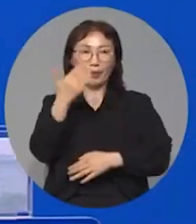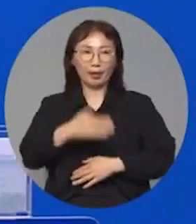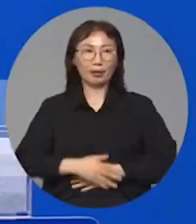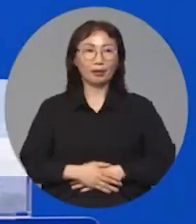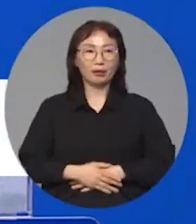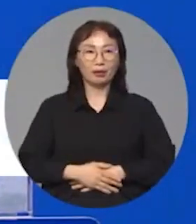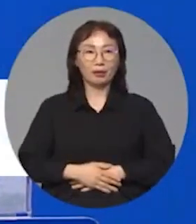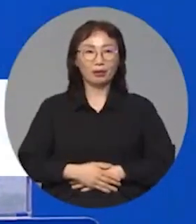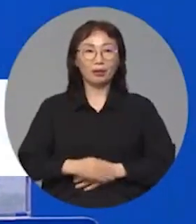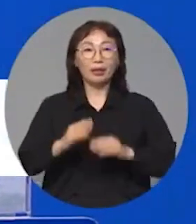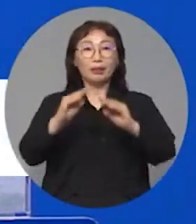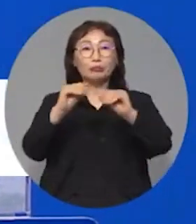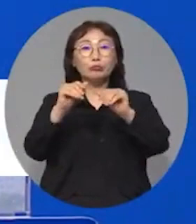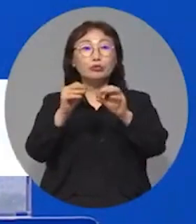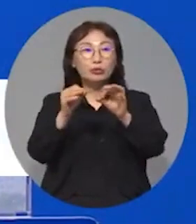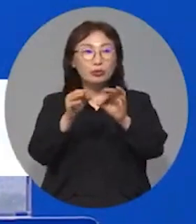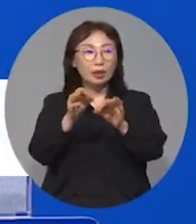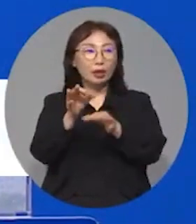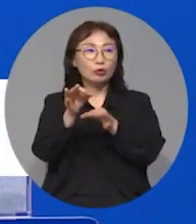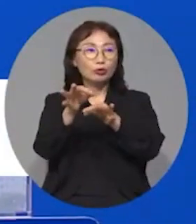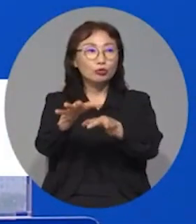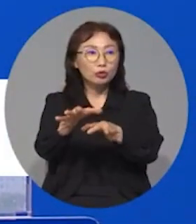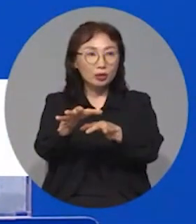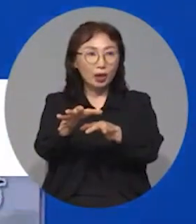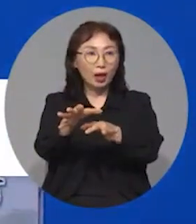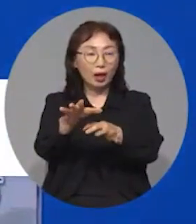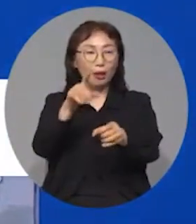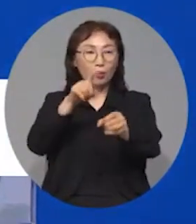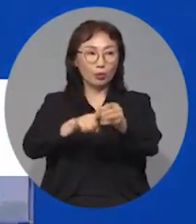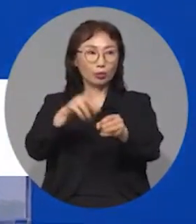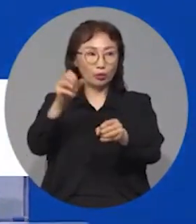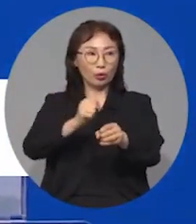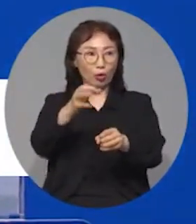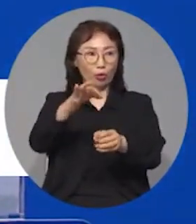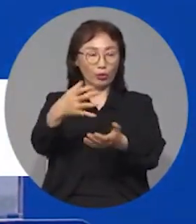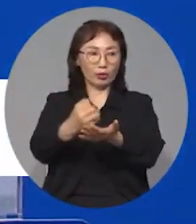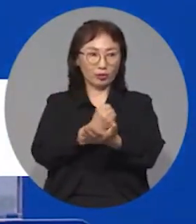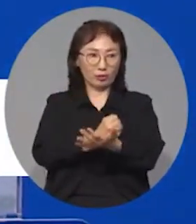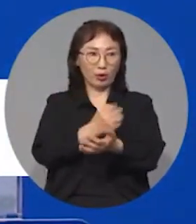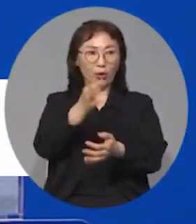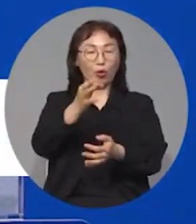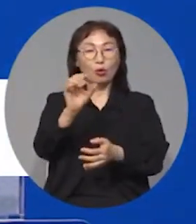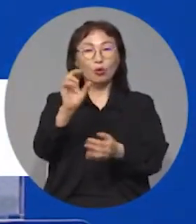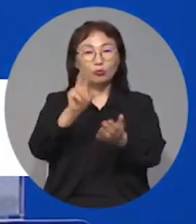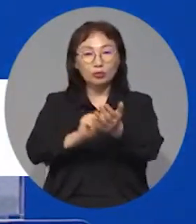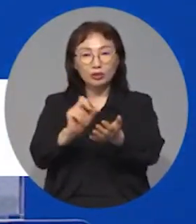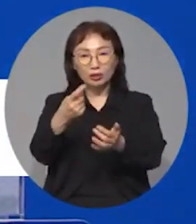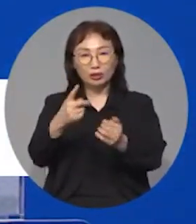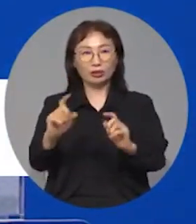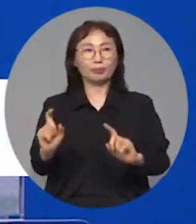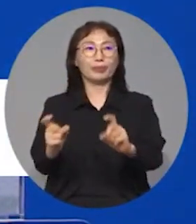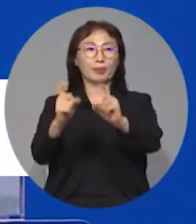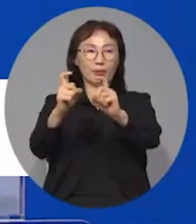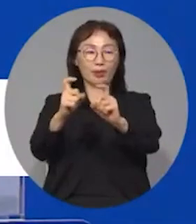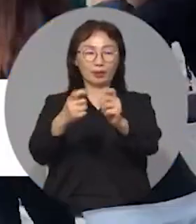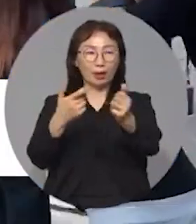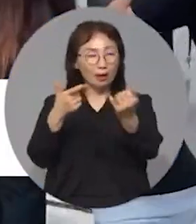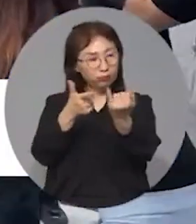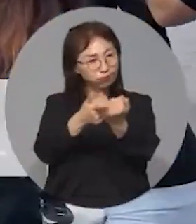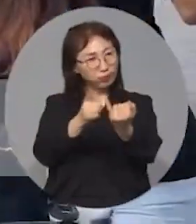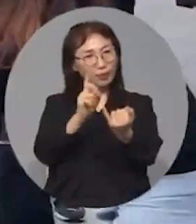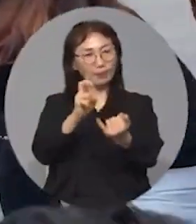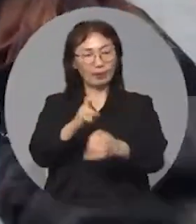투자를 명목으로 이렇게 받아간 겁니다, 현금으로. 그 돈 문제로 인해서 다툼이 생겨서 이렇게 살해를 잘 안